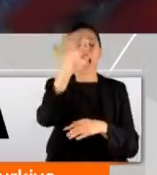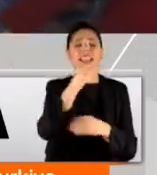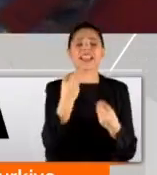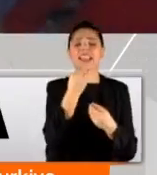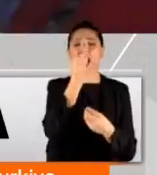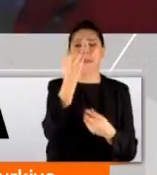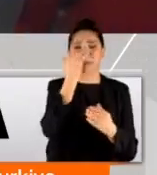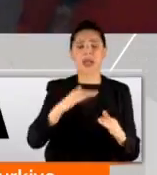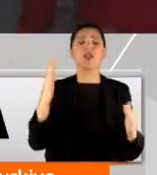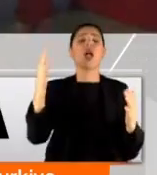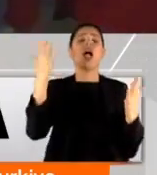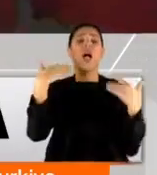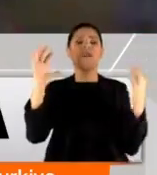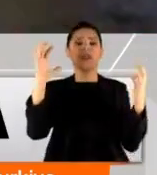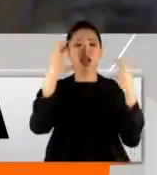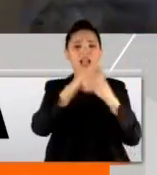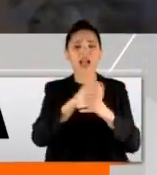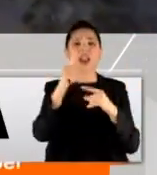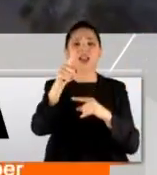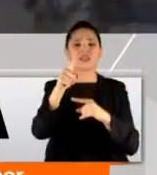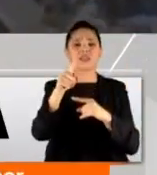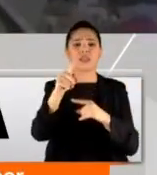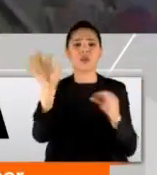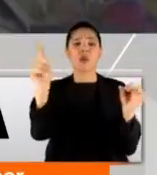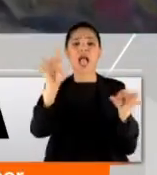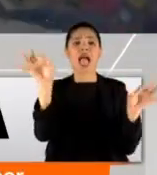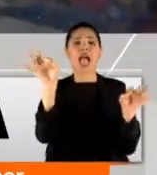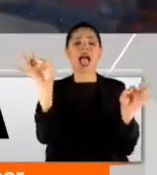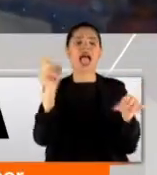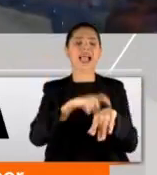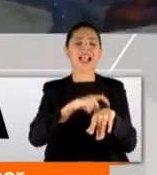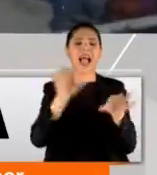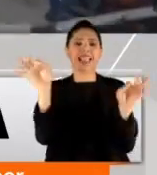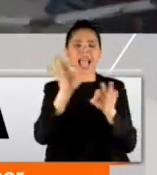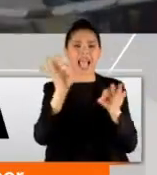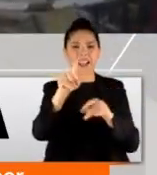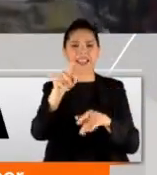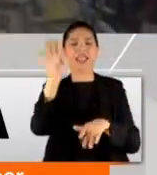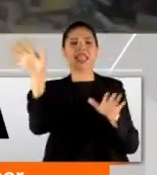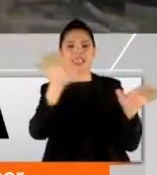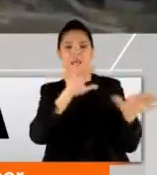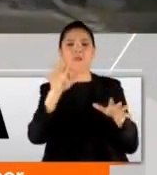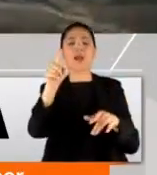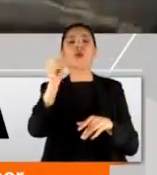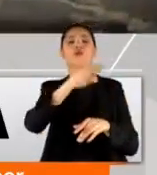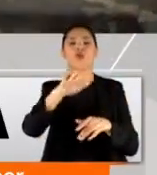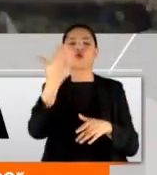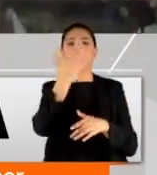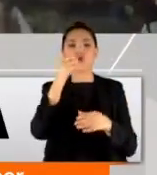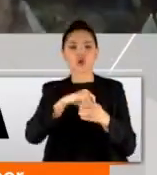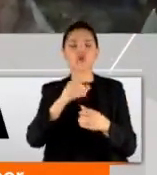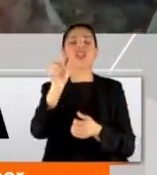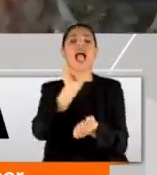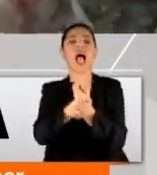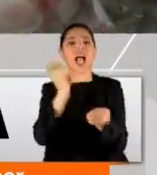Hava karardı evet ama en iyi olan şey erken saatte deprem meydana gelmişti. Çocukların pek çoğu okuldaydı, aileler